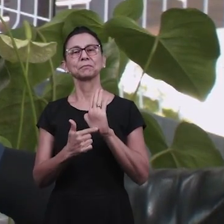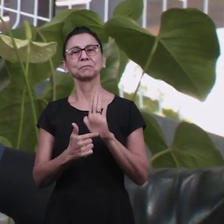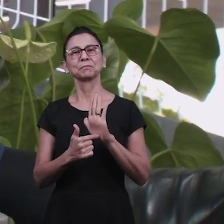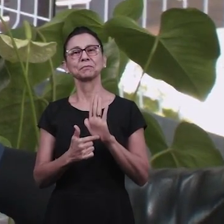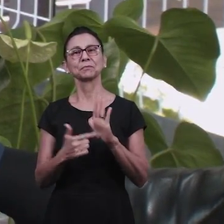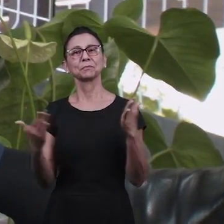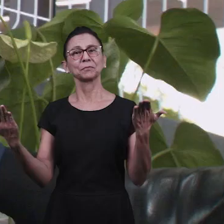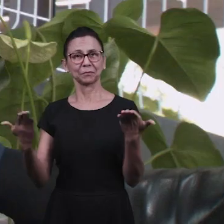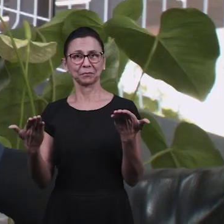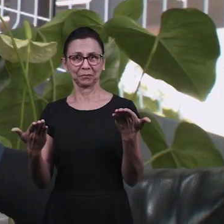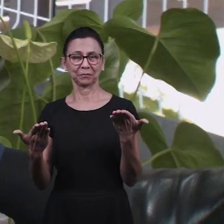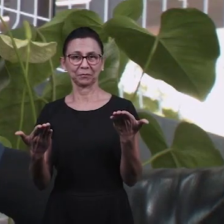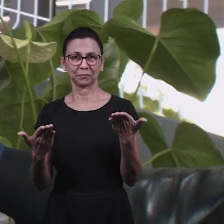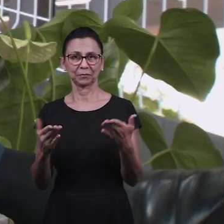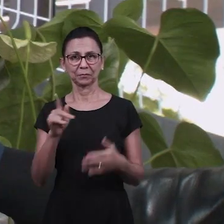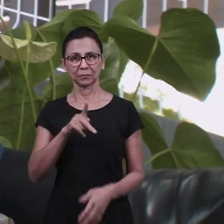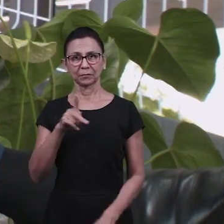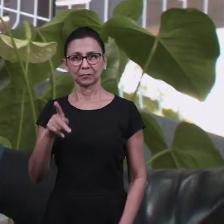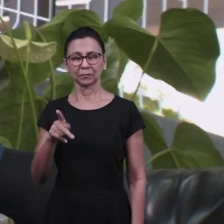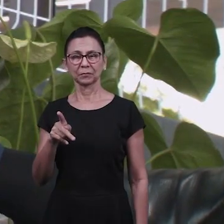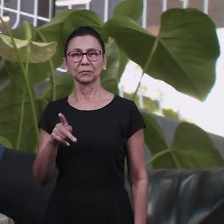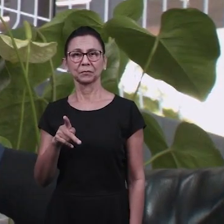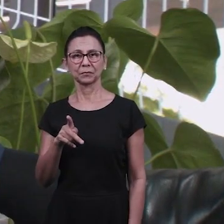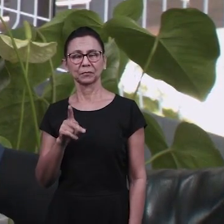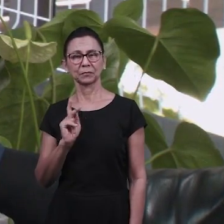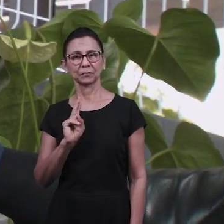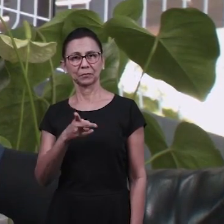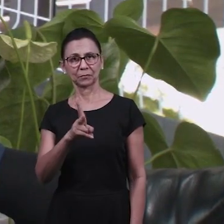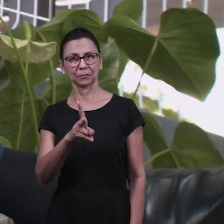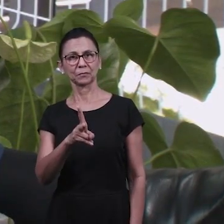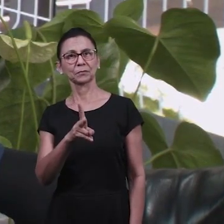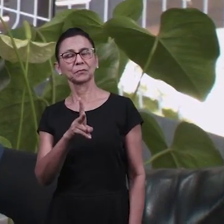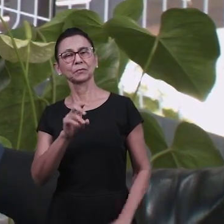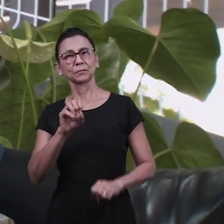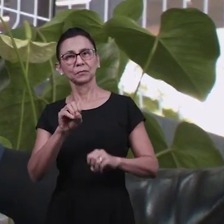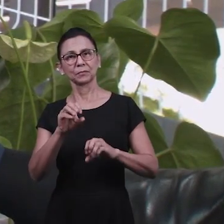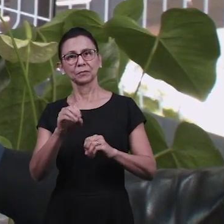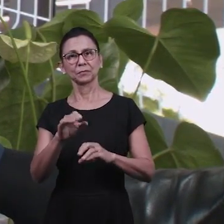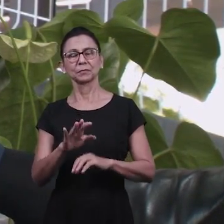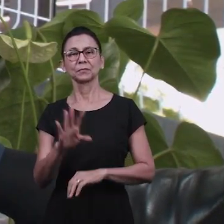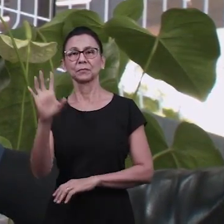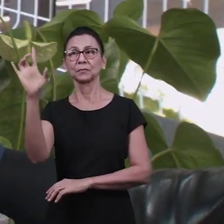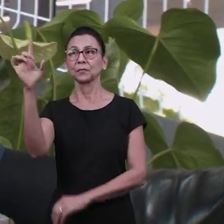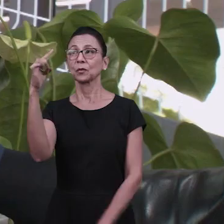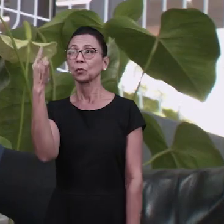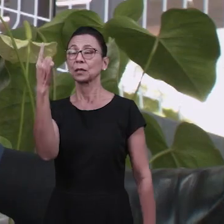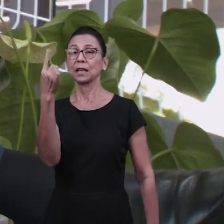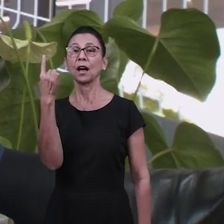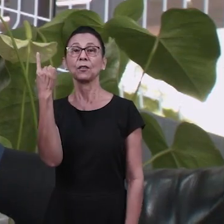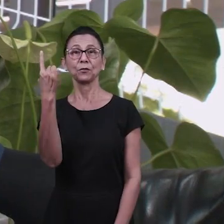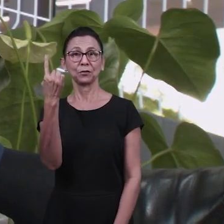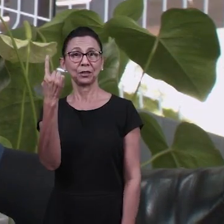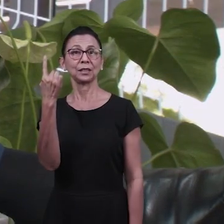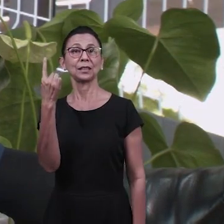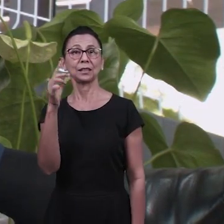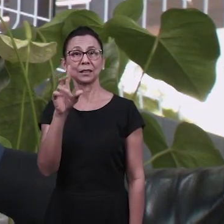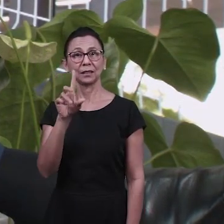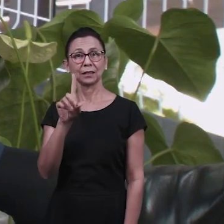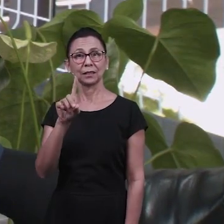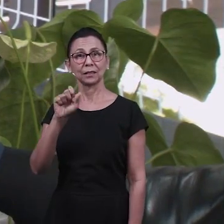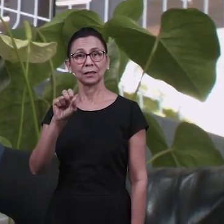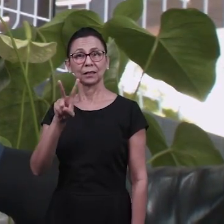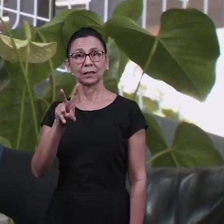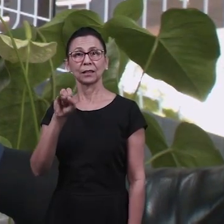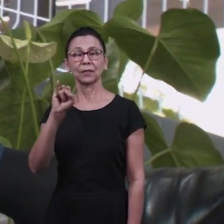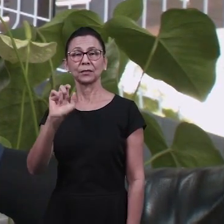continuer à aborder l'histoire du bon musicien David et la manière comme son témoignage